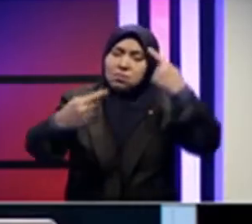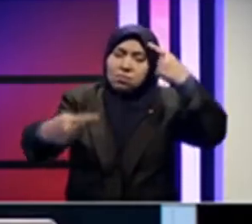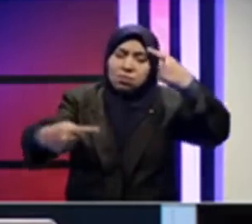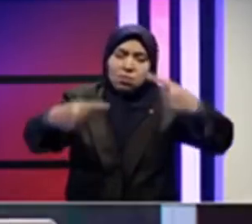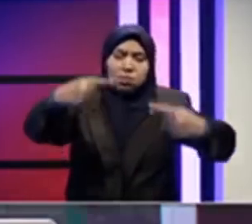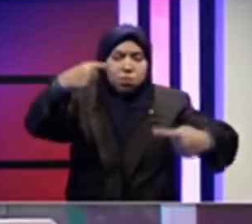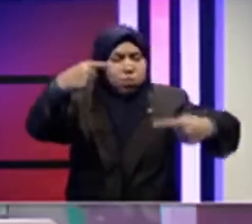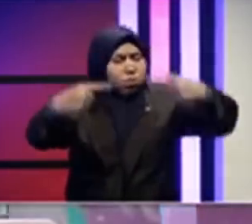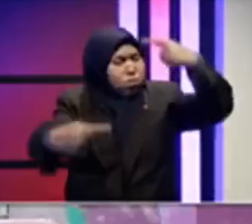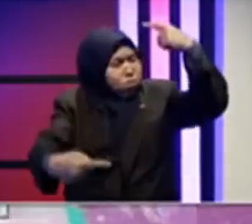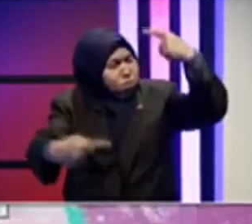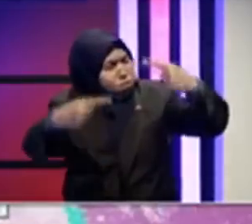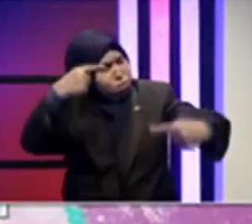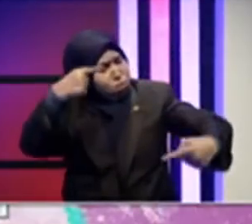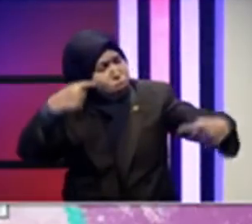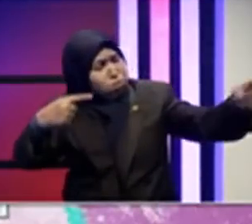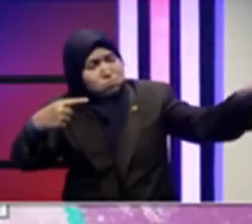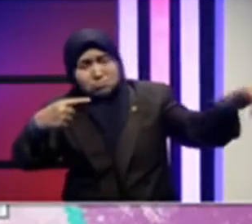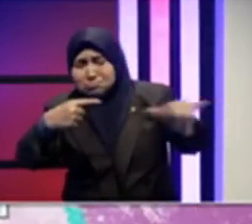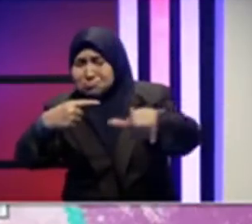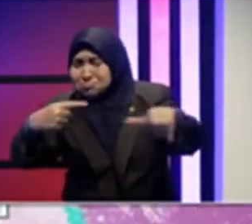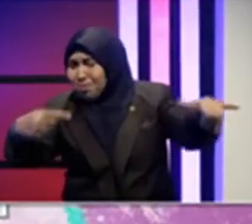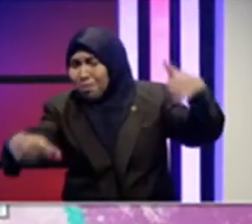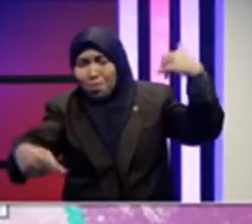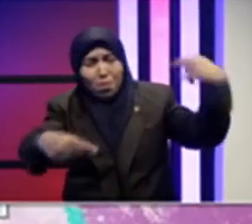ahzabu min